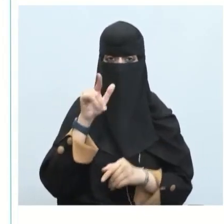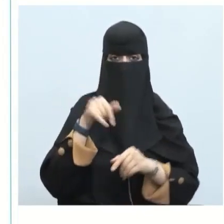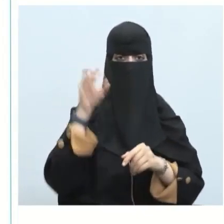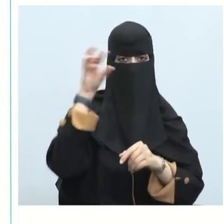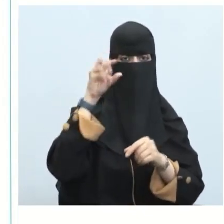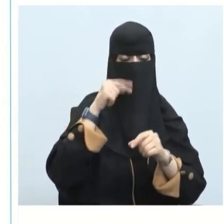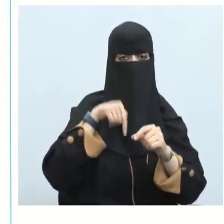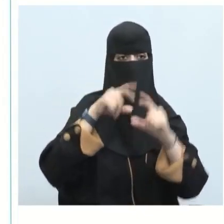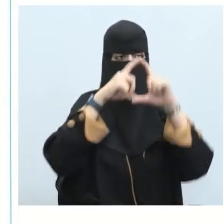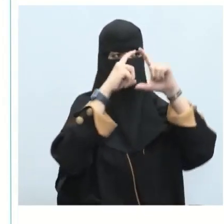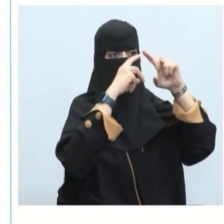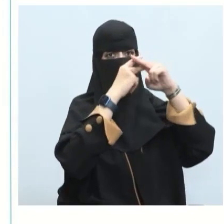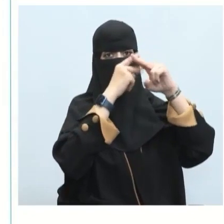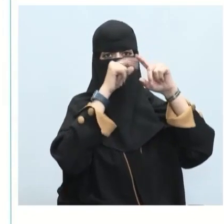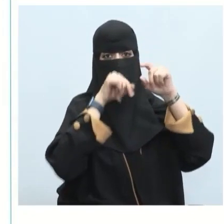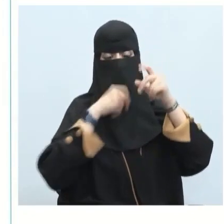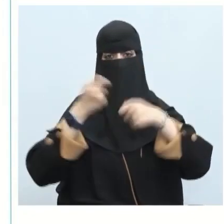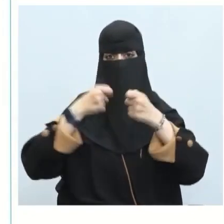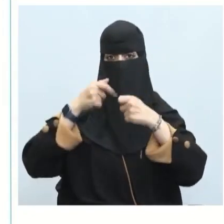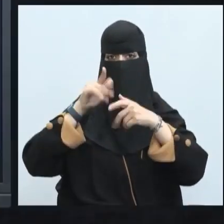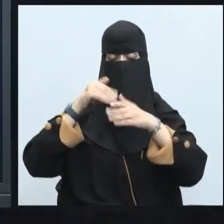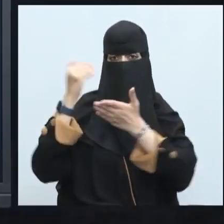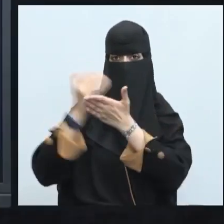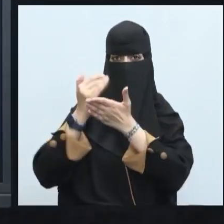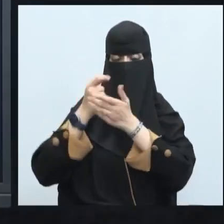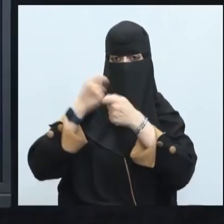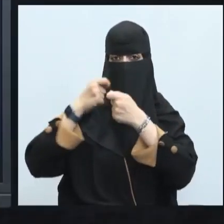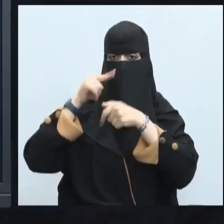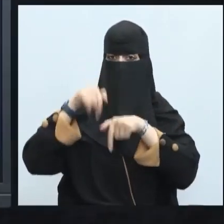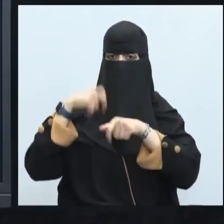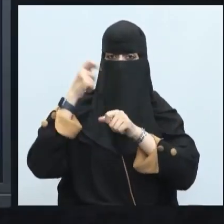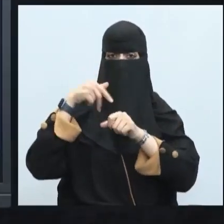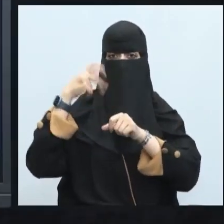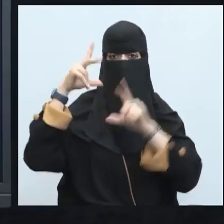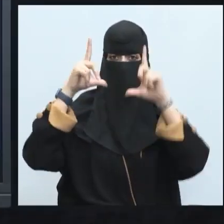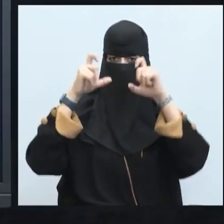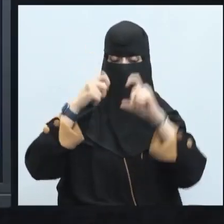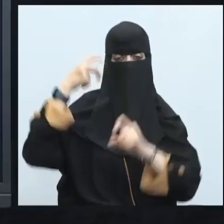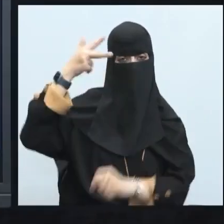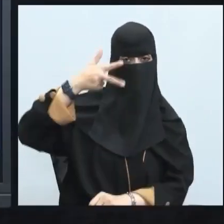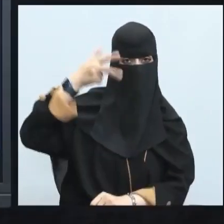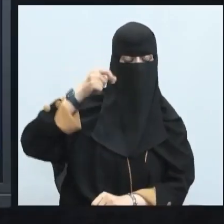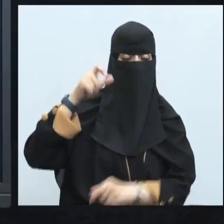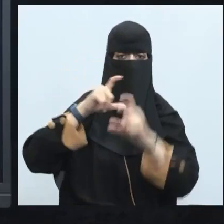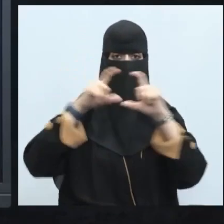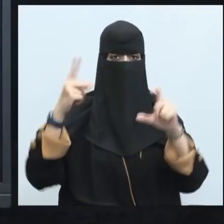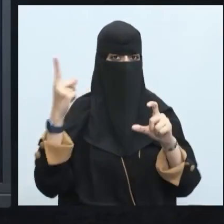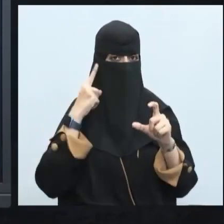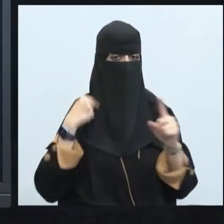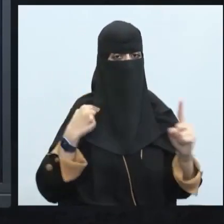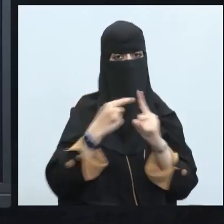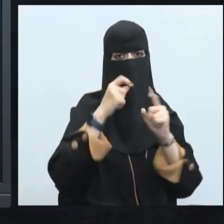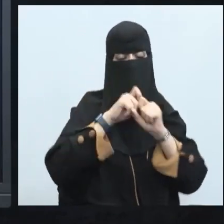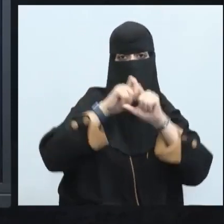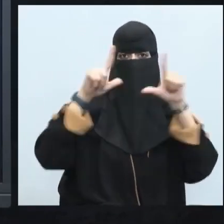تجاريه ويتكون من ماذا يتكون من صور ومقاطع فيديو ومقاطع صوتيه ما الهدف الهدف